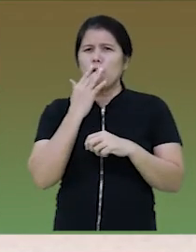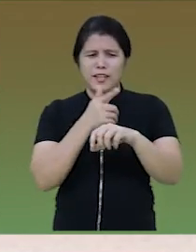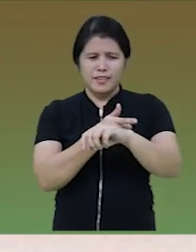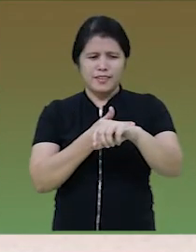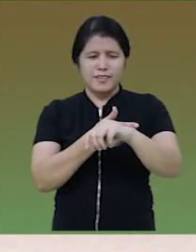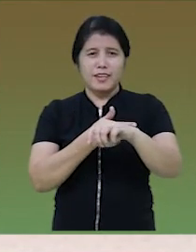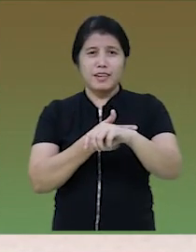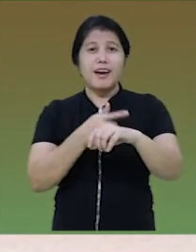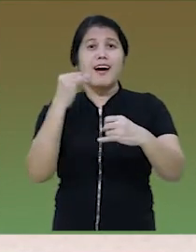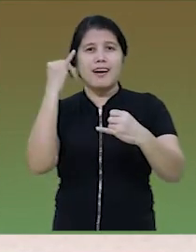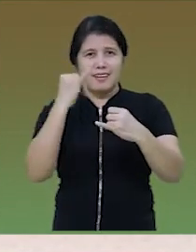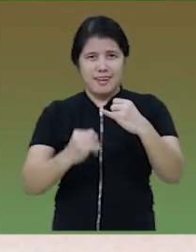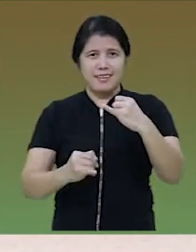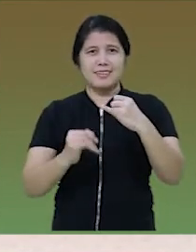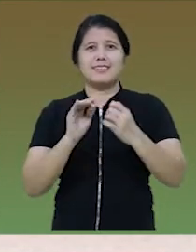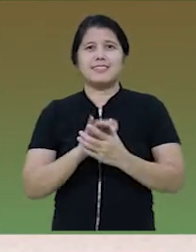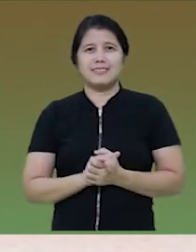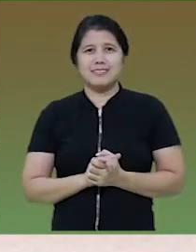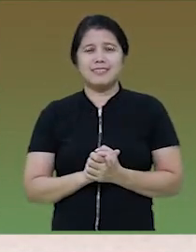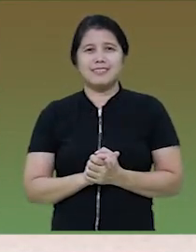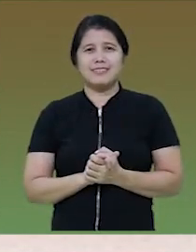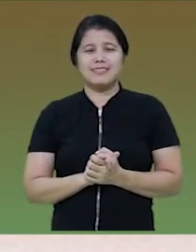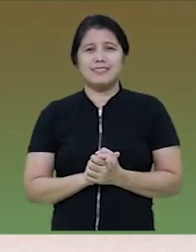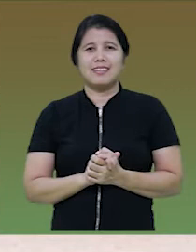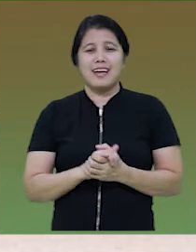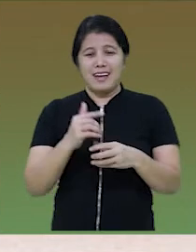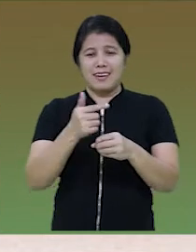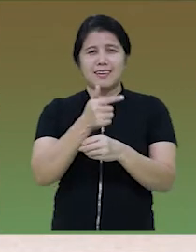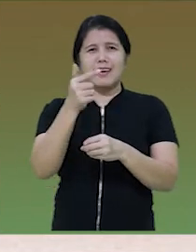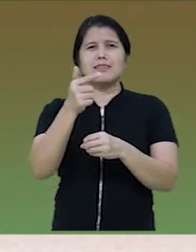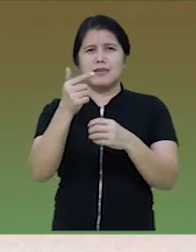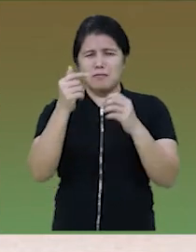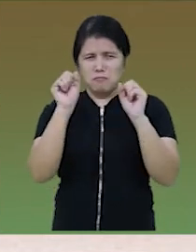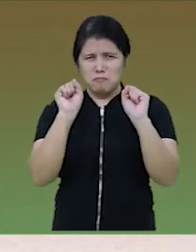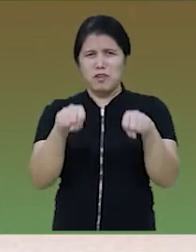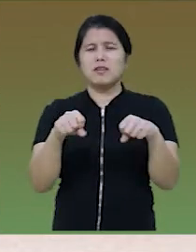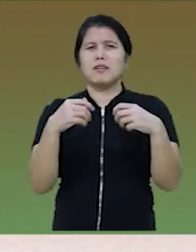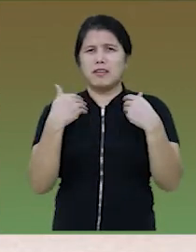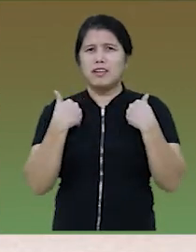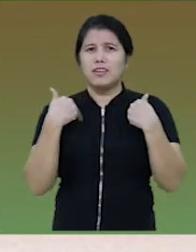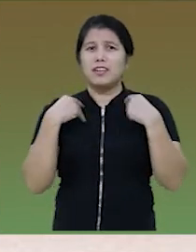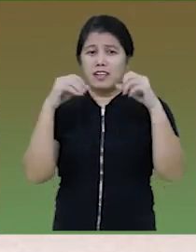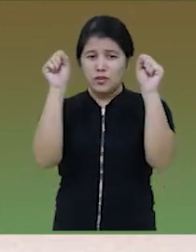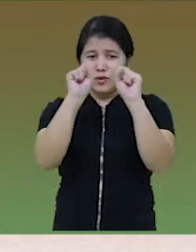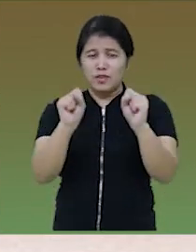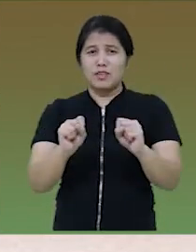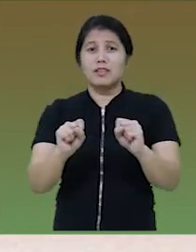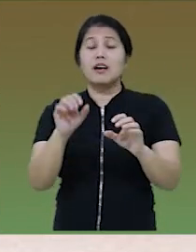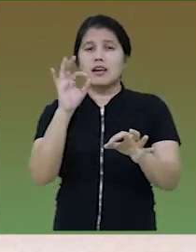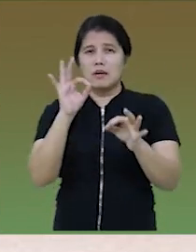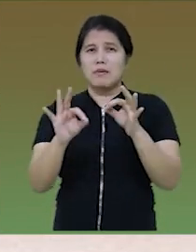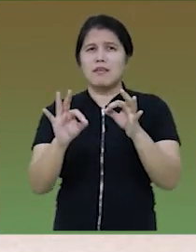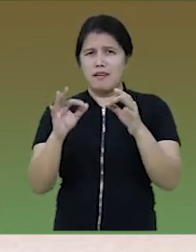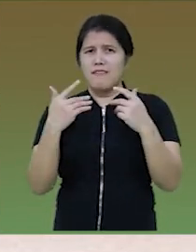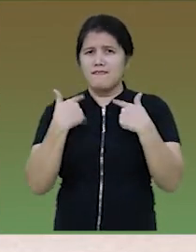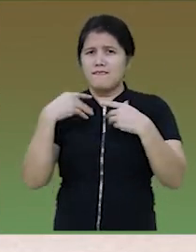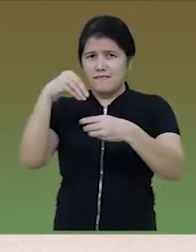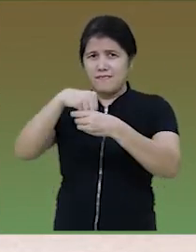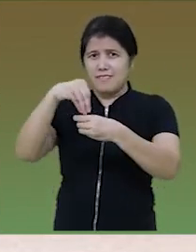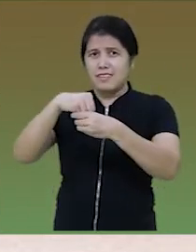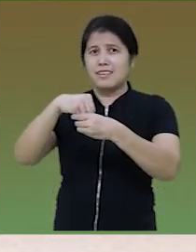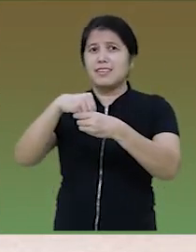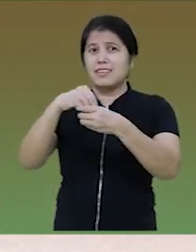At ang panghuli, ang gas ay maaaring magkaroon ng hugis kapag ito ay nasa